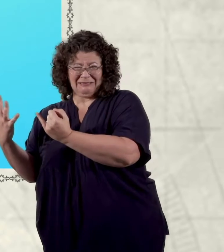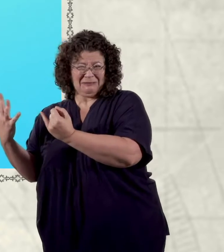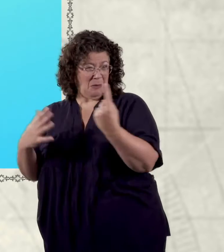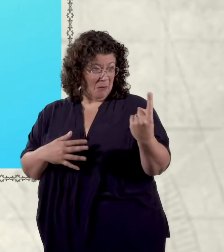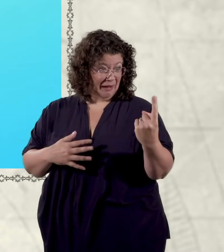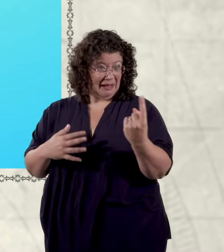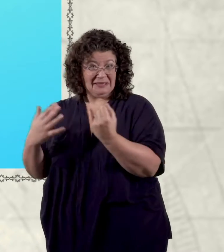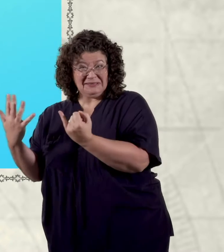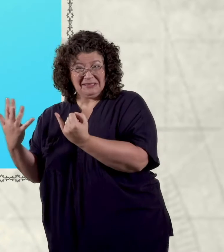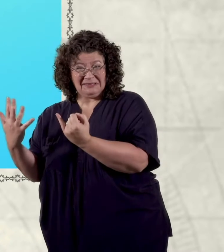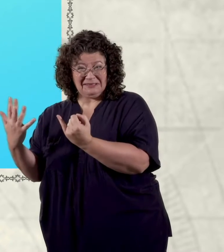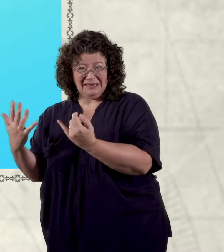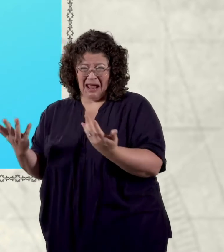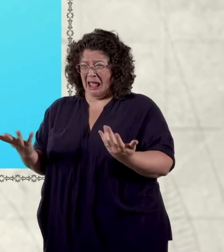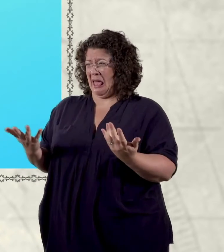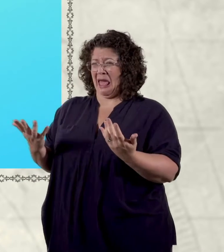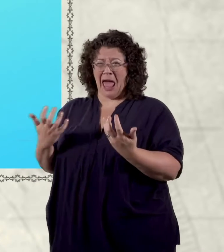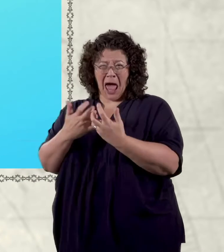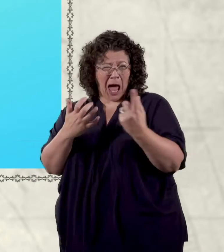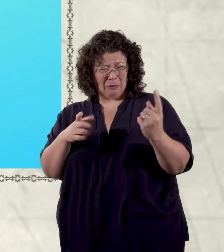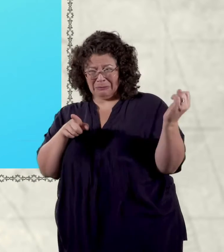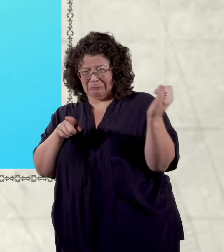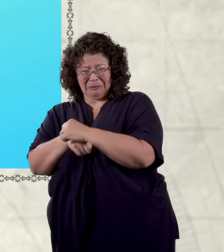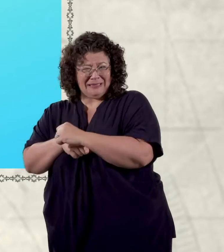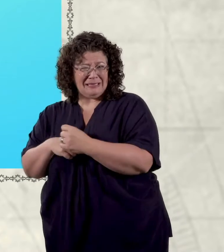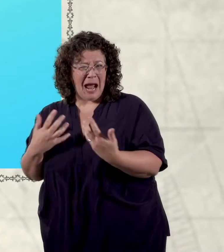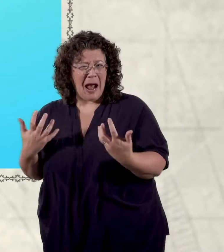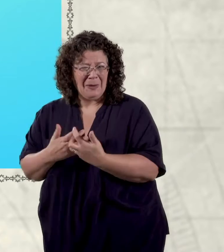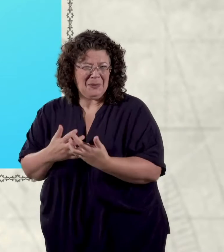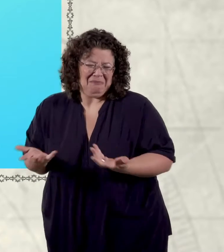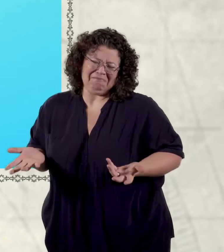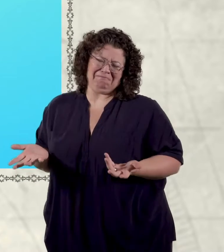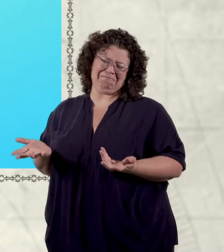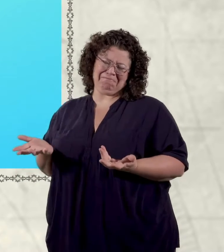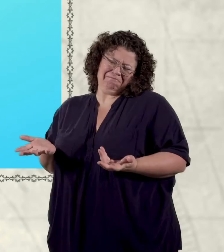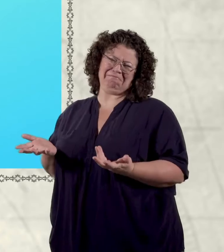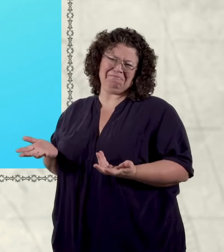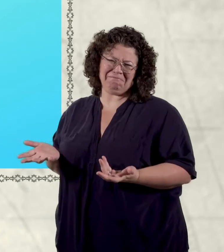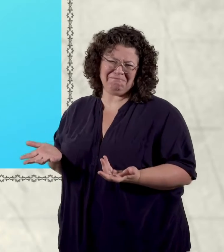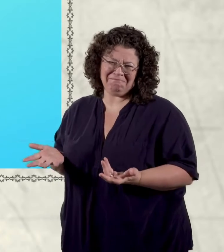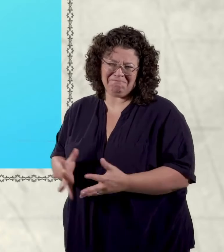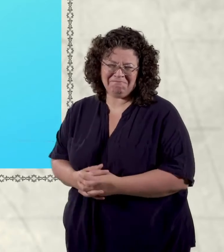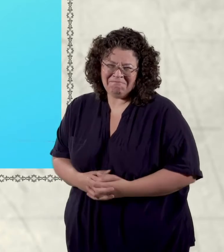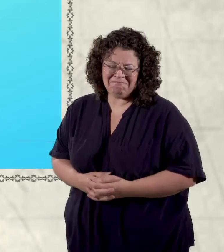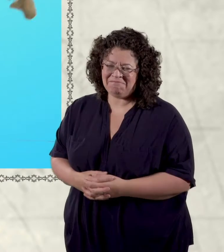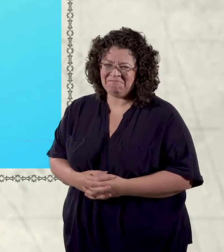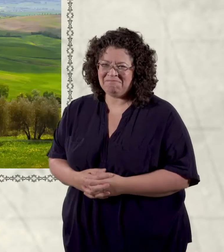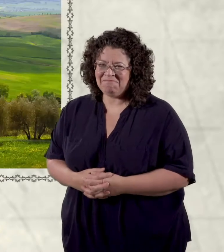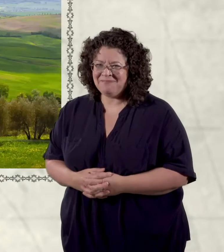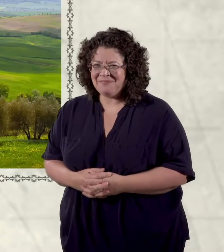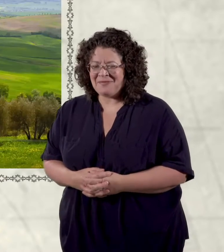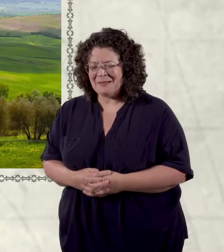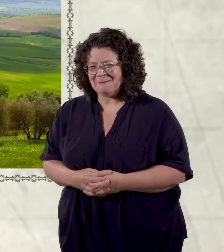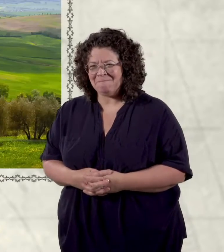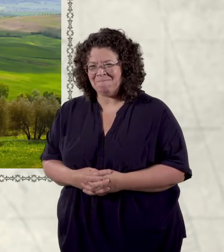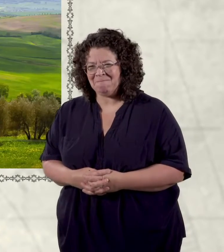Ia, 6 Celt yn erbyn bob un Rhufeiniwr. Sut yn y byd oedden nhw'n mynd i'n trechu ni?